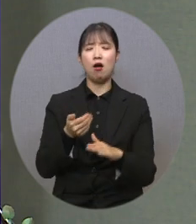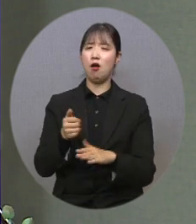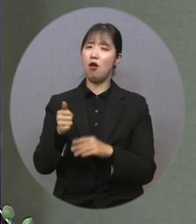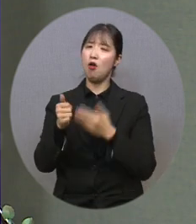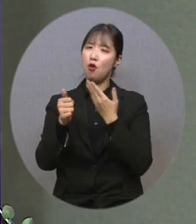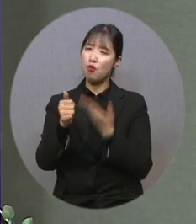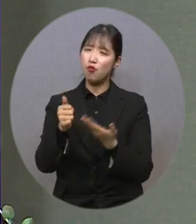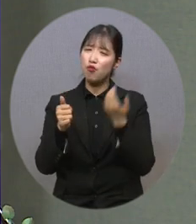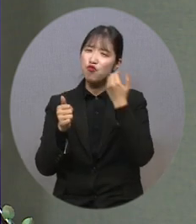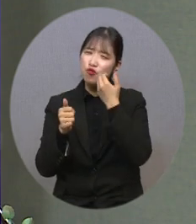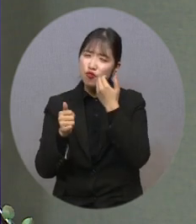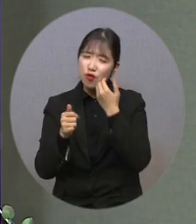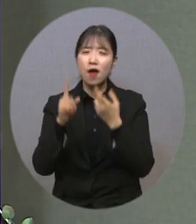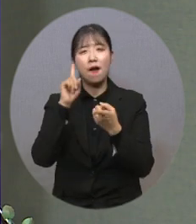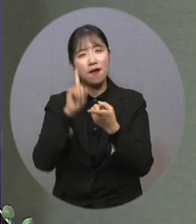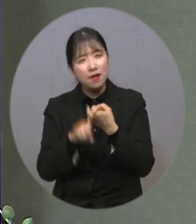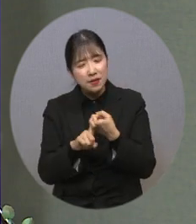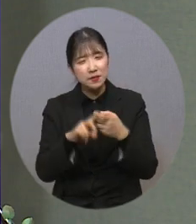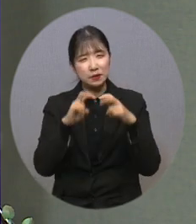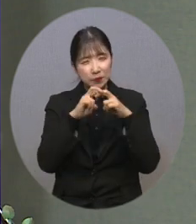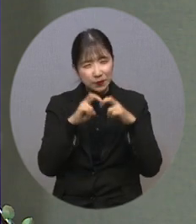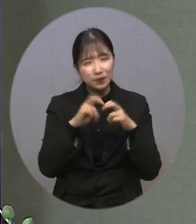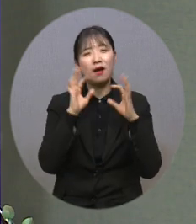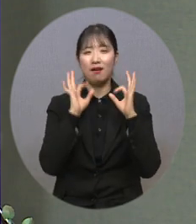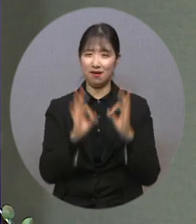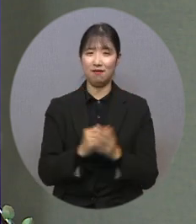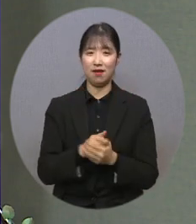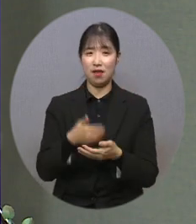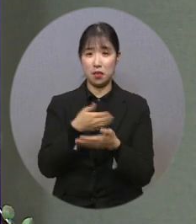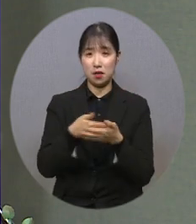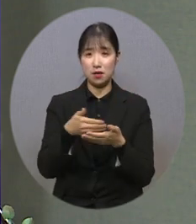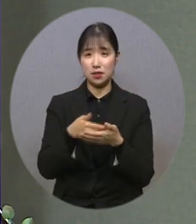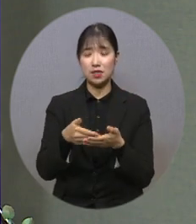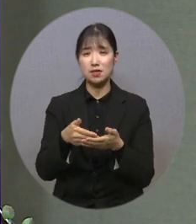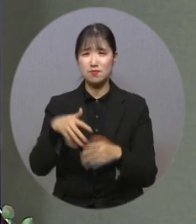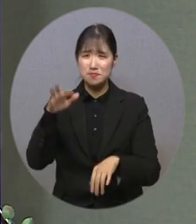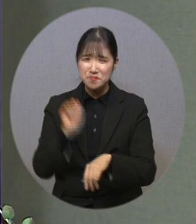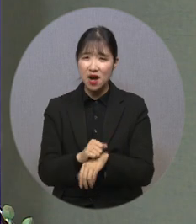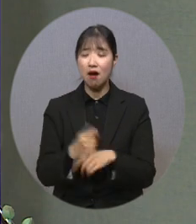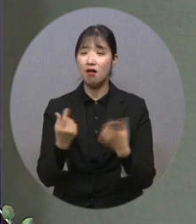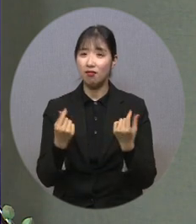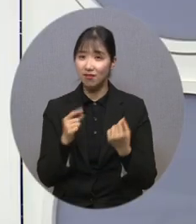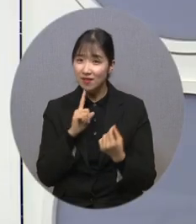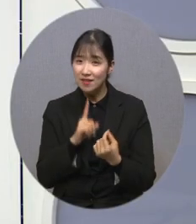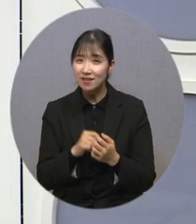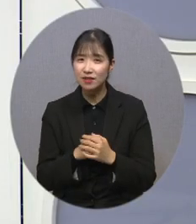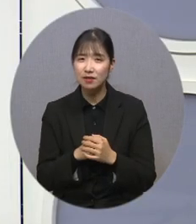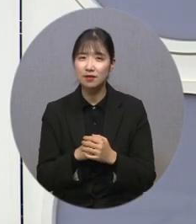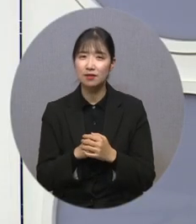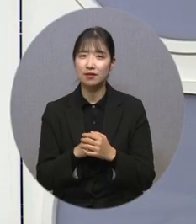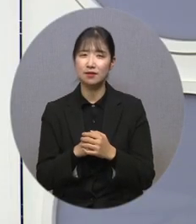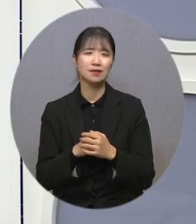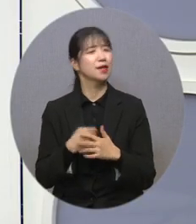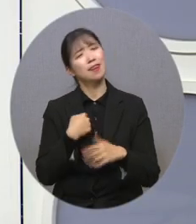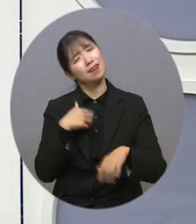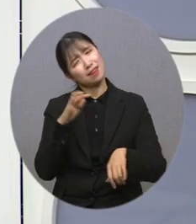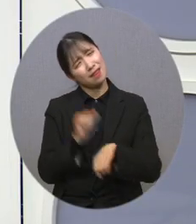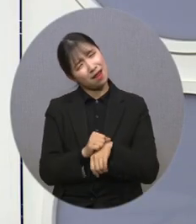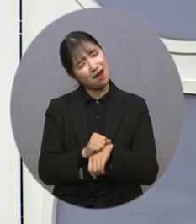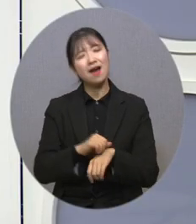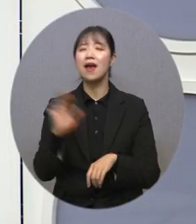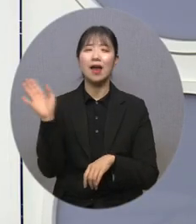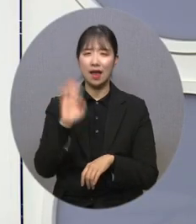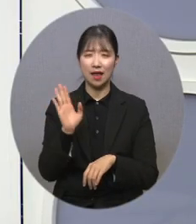분인가 해서 조금 관심을 가졌는데 네. 그림을 그렇게 잘 그리신다고 그래요? 아니 뭐 잘 그리는 건